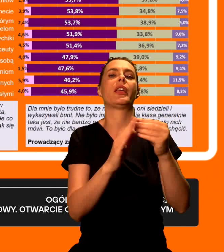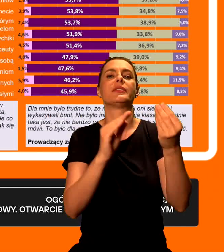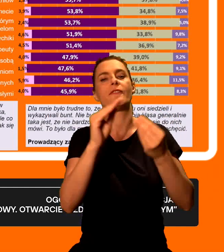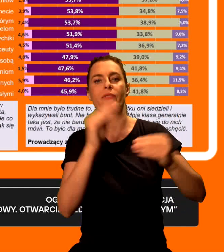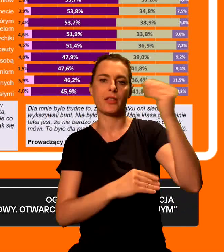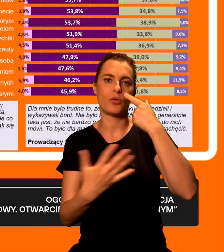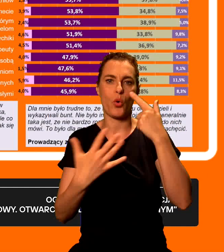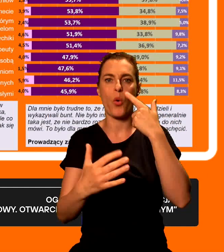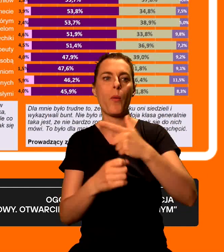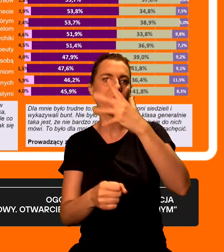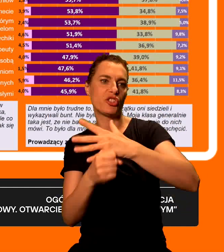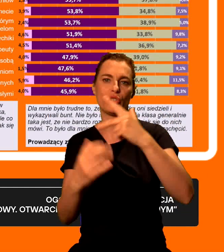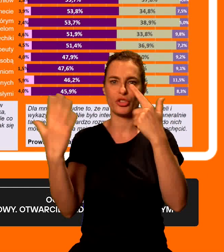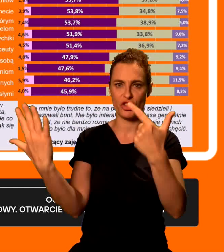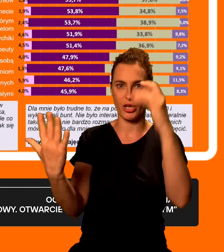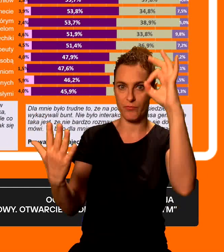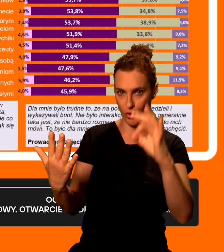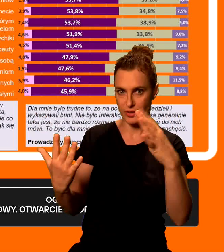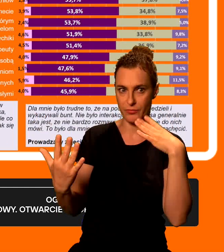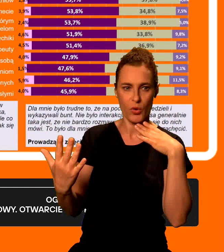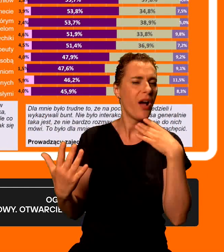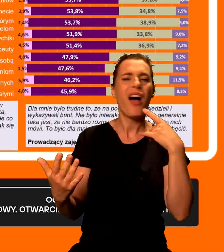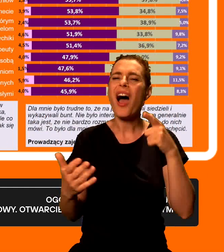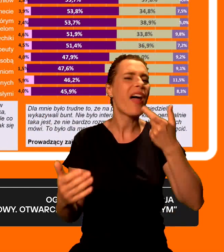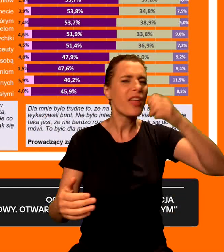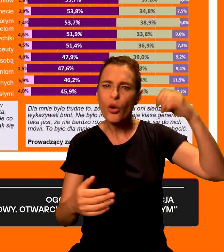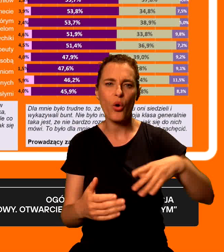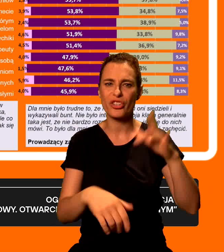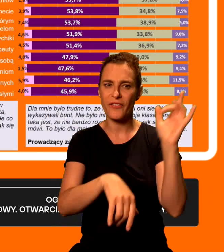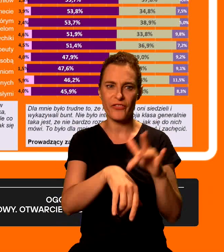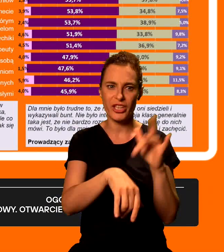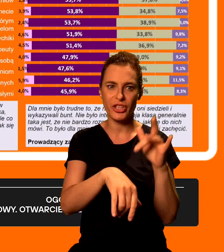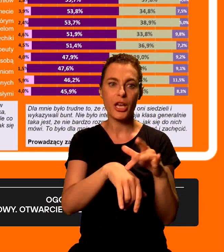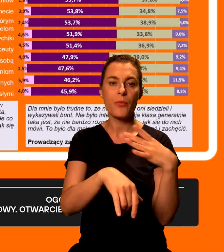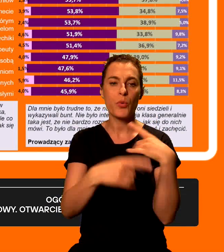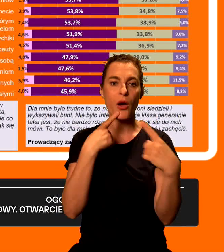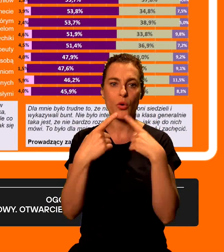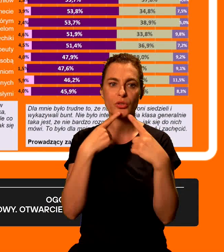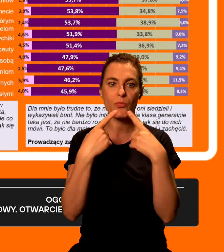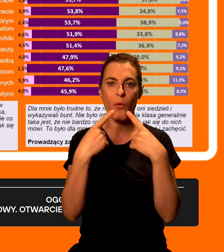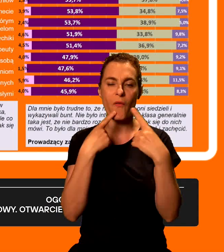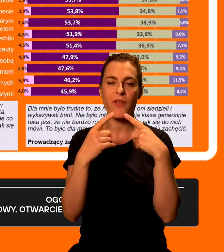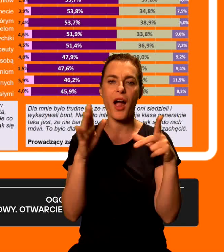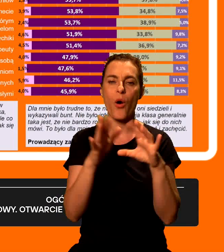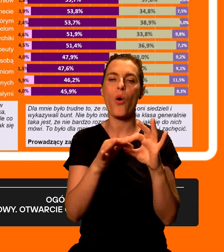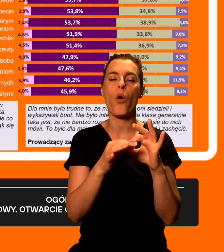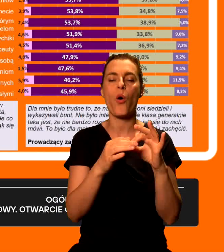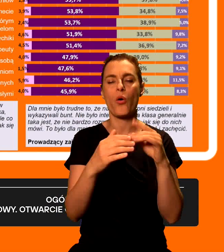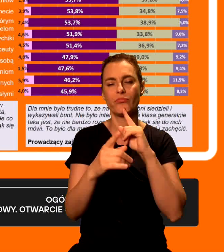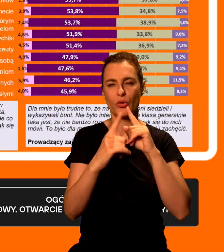w 57%. Najsłabszy wynik, który mamy tutaj, rozmawiają o swoich emocjach, potrzebach, granicach z